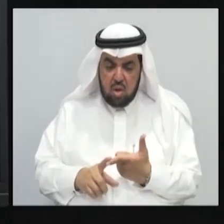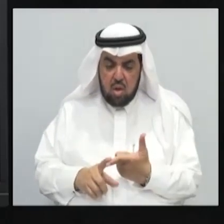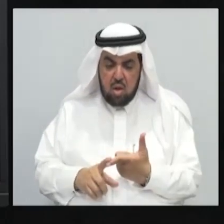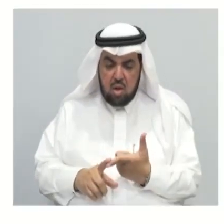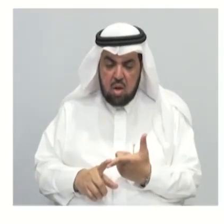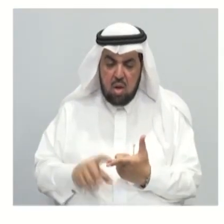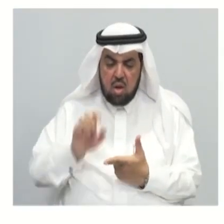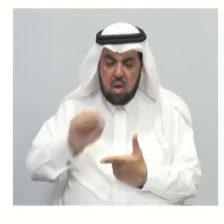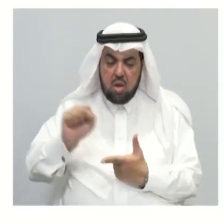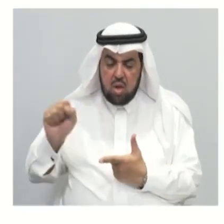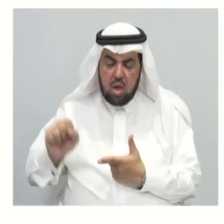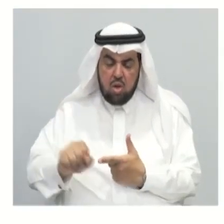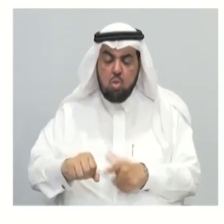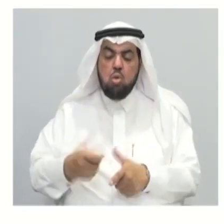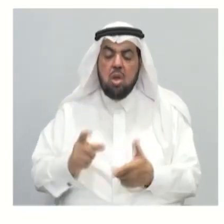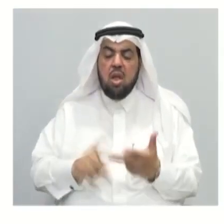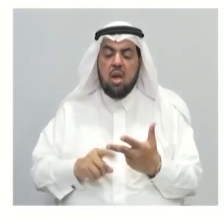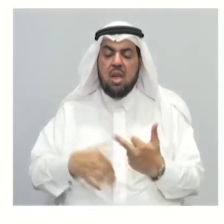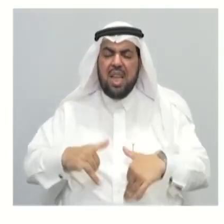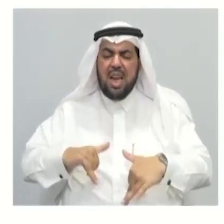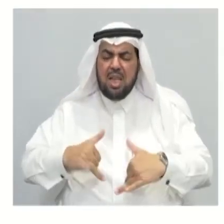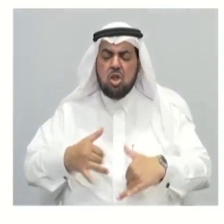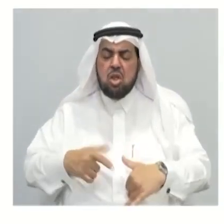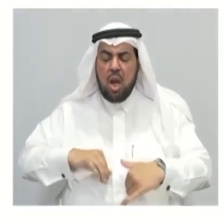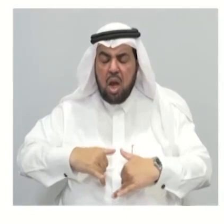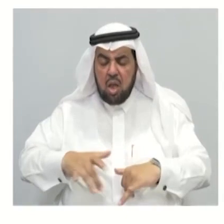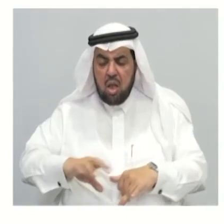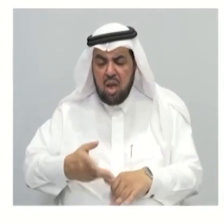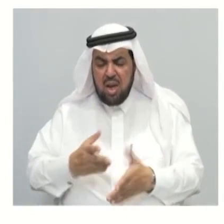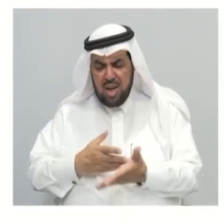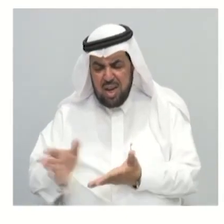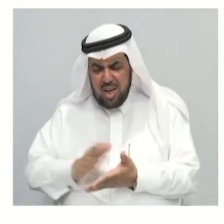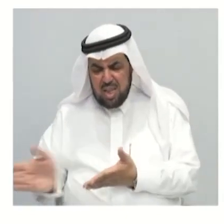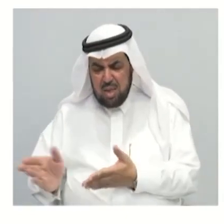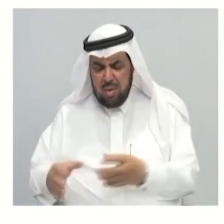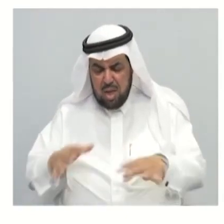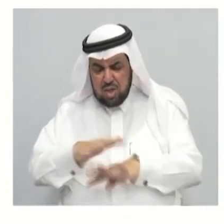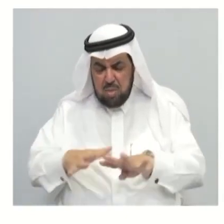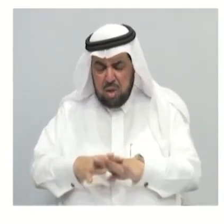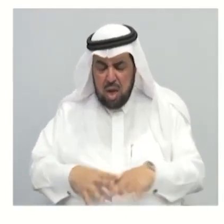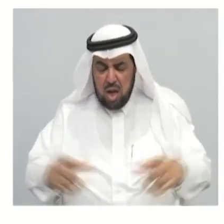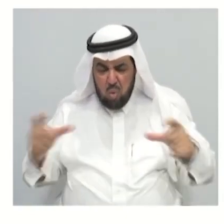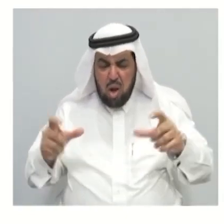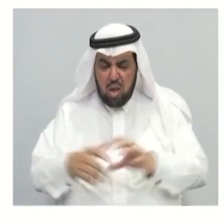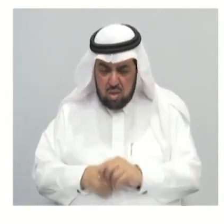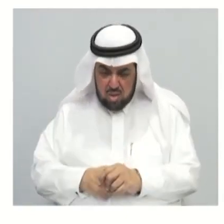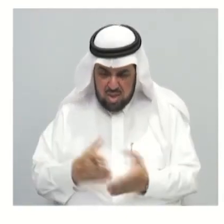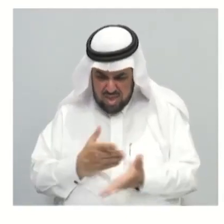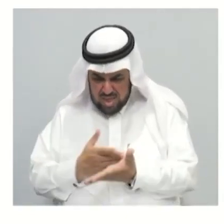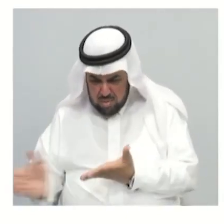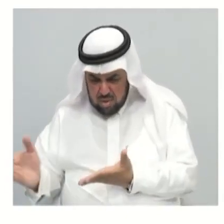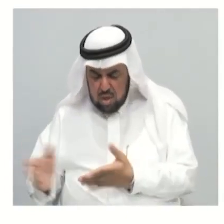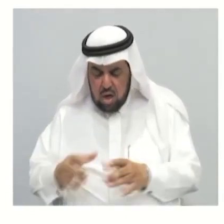او طريقه العرض المستخدمه لاستبعاد الشبكات والادله بحيث تلاحظ هنا استبعدنا